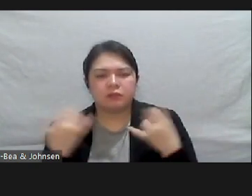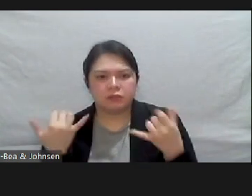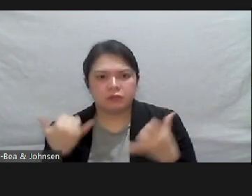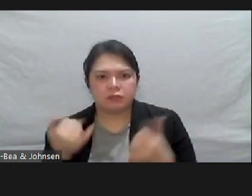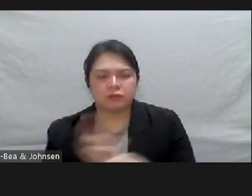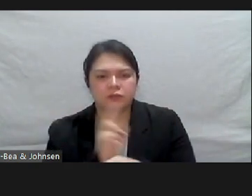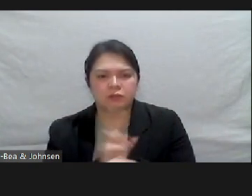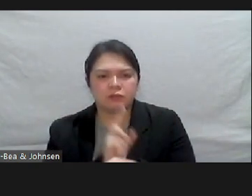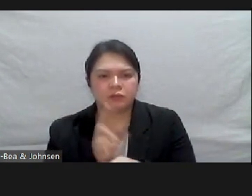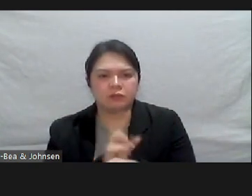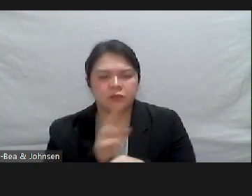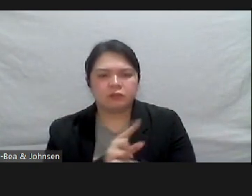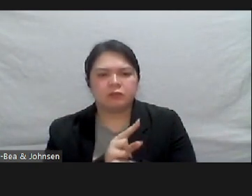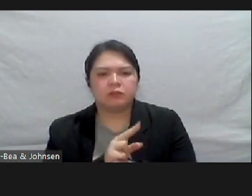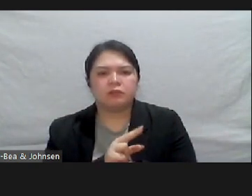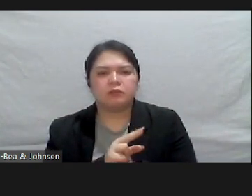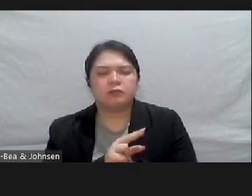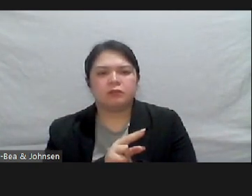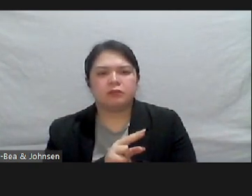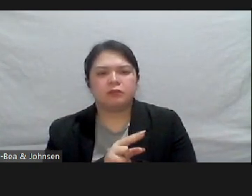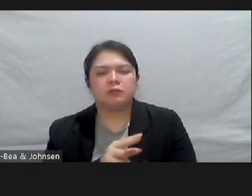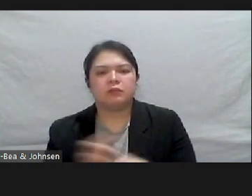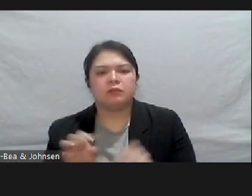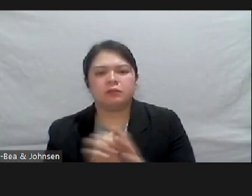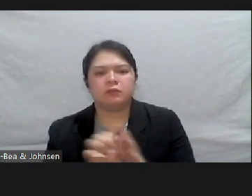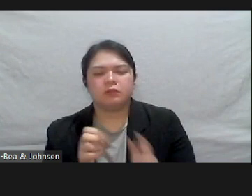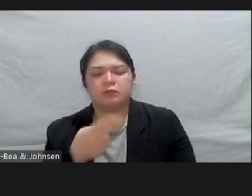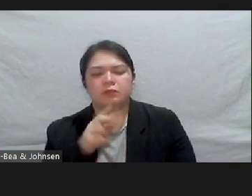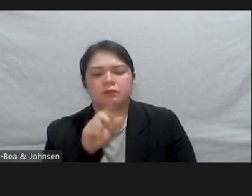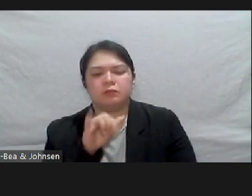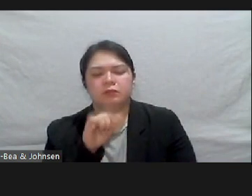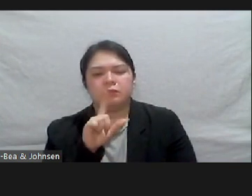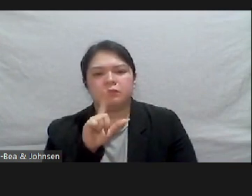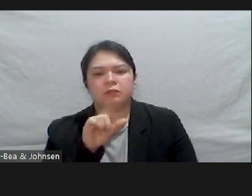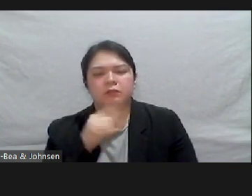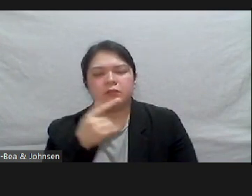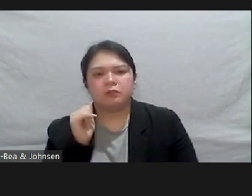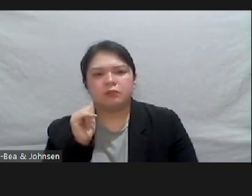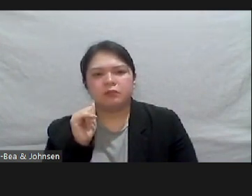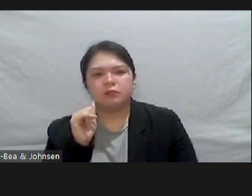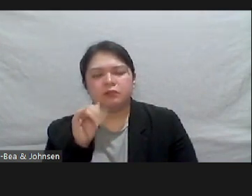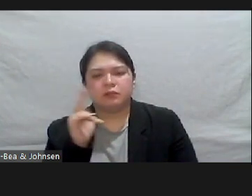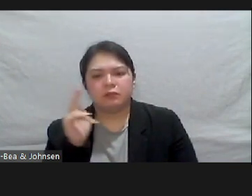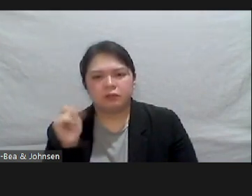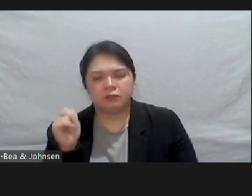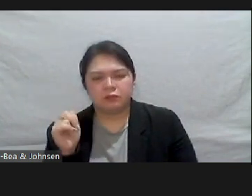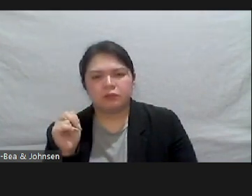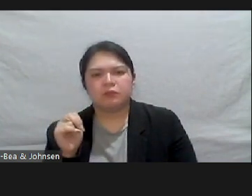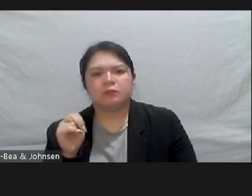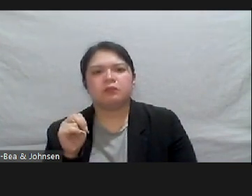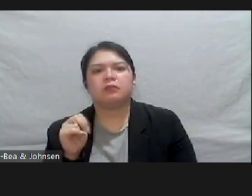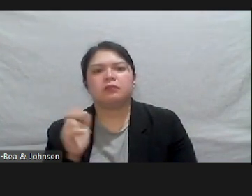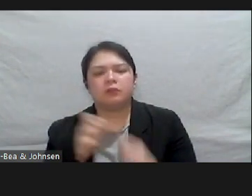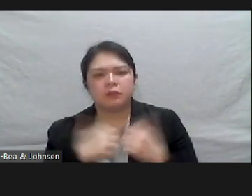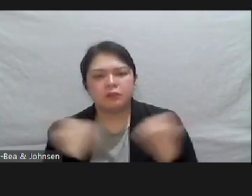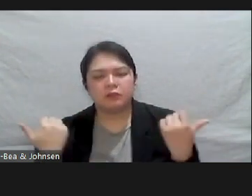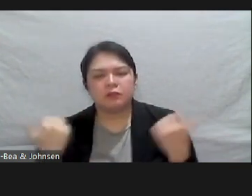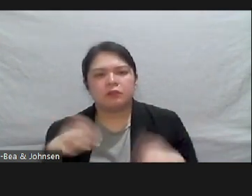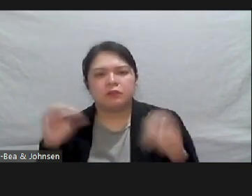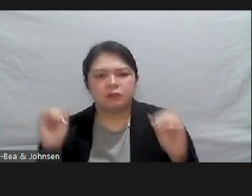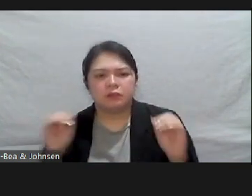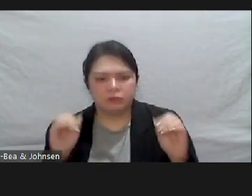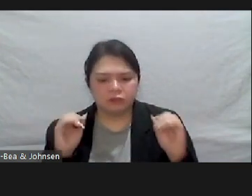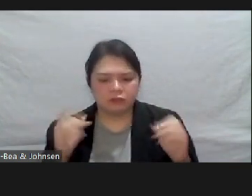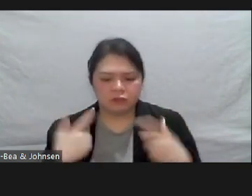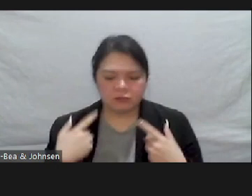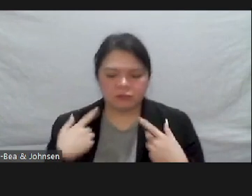yung mga L1 like yung Hiligaynon, for example, or you know, Ibaloy, paano siya gamitin para sa pagtuturo. Talagang mayroong